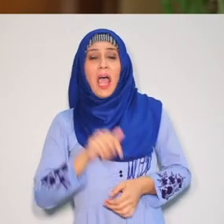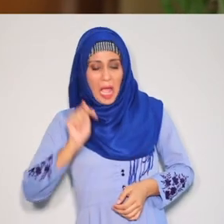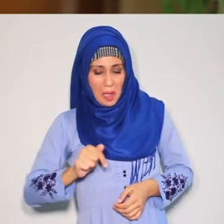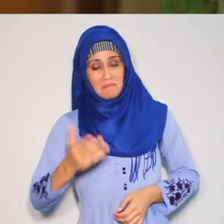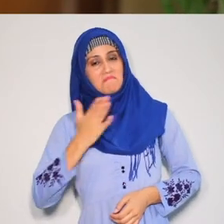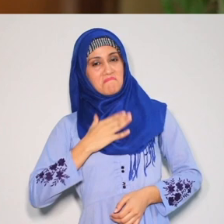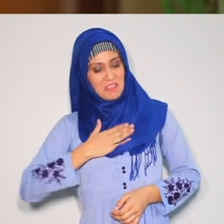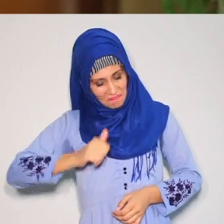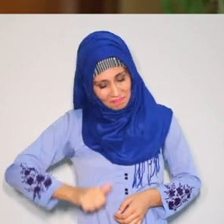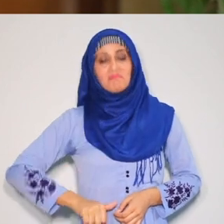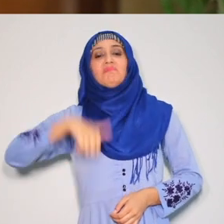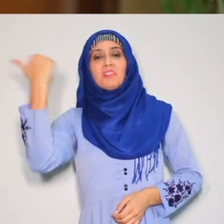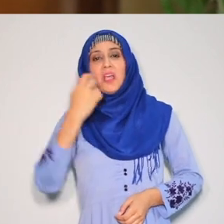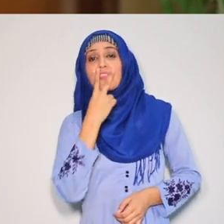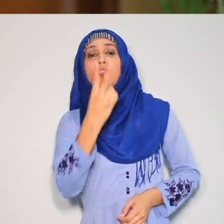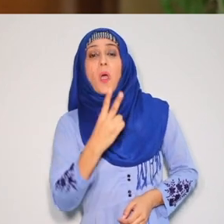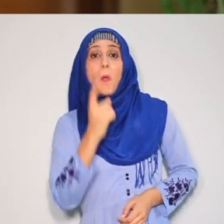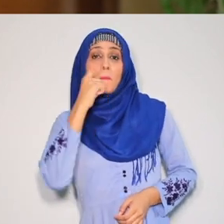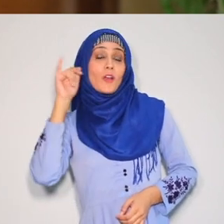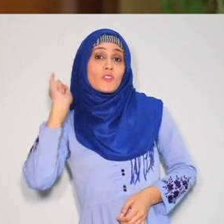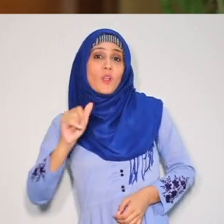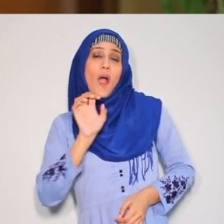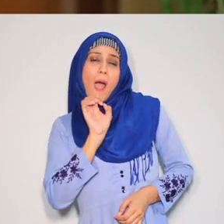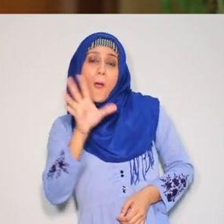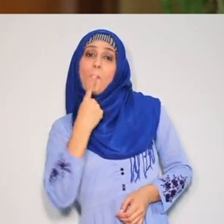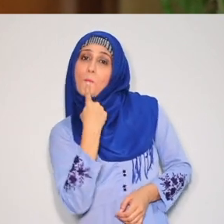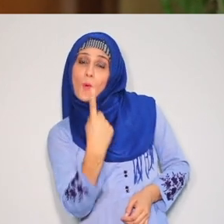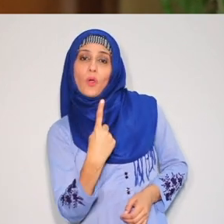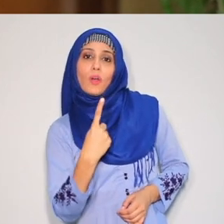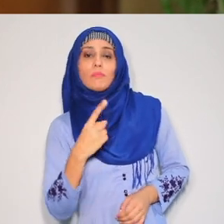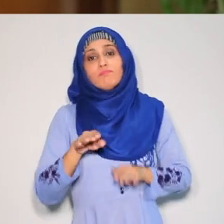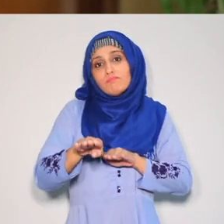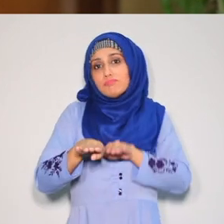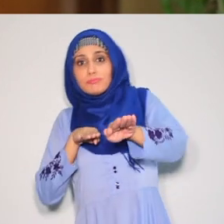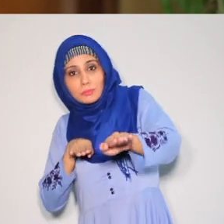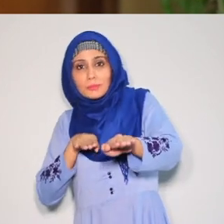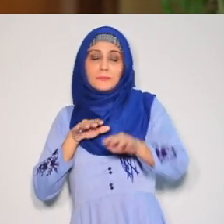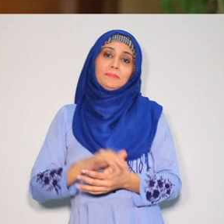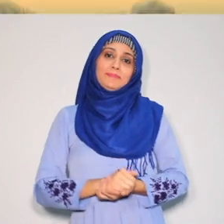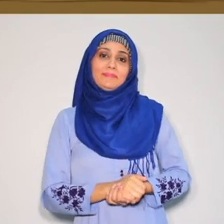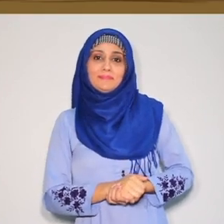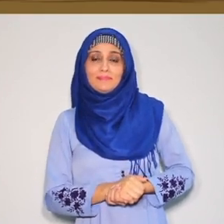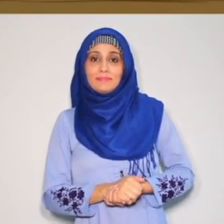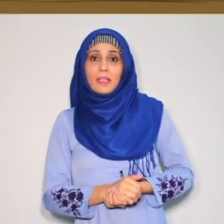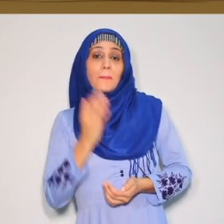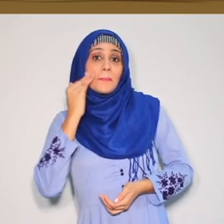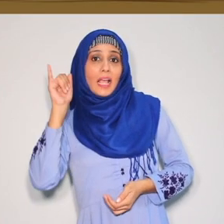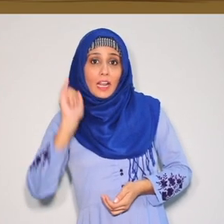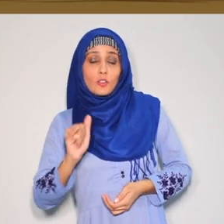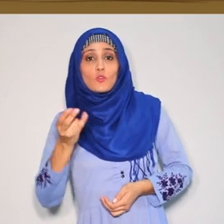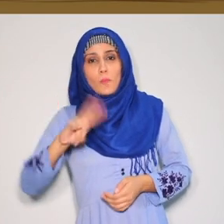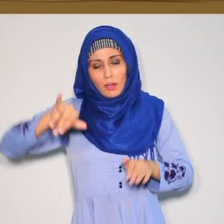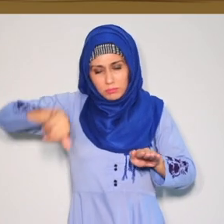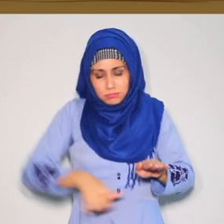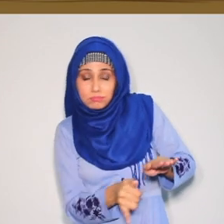अब तो मैं जीतूंगा, टुक टुक ने जोर का कहका लगाया और आगे निकल गया। बूम बूम वापस